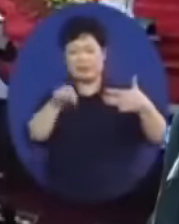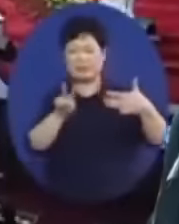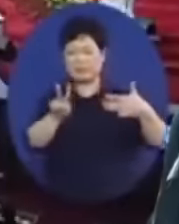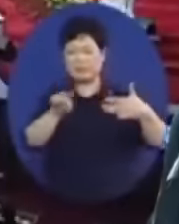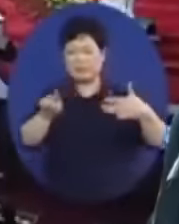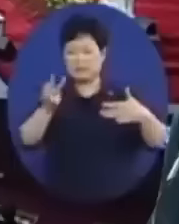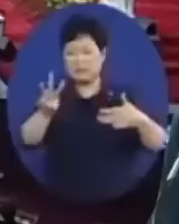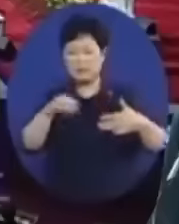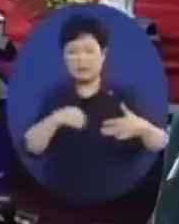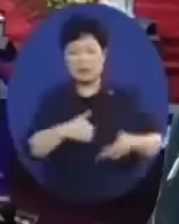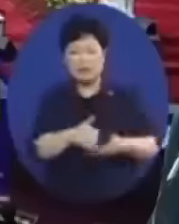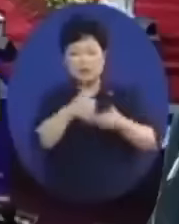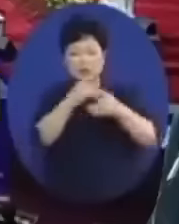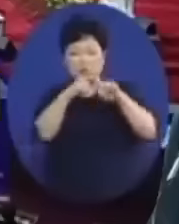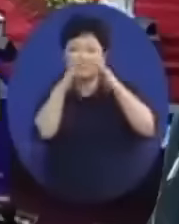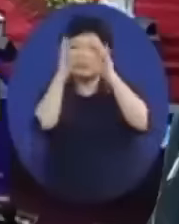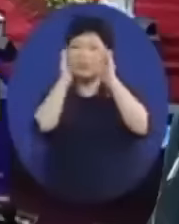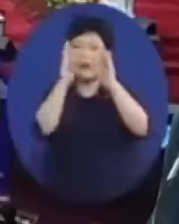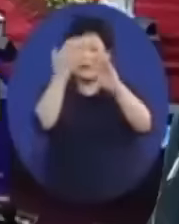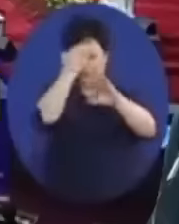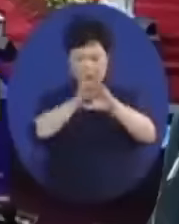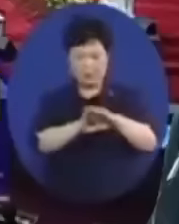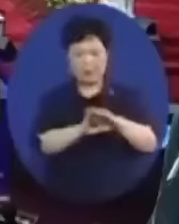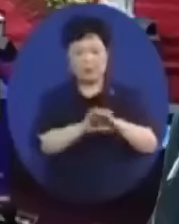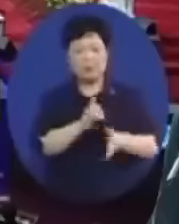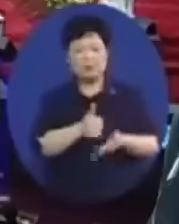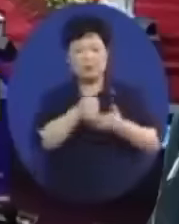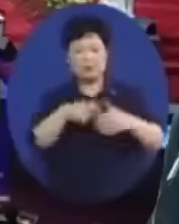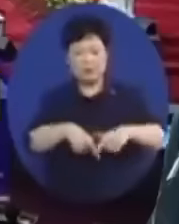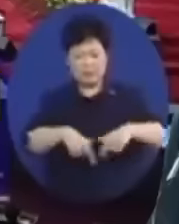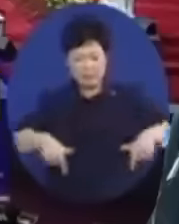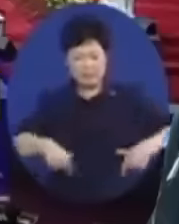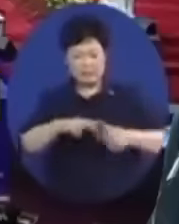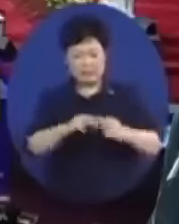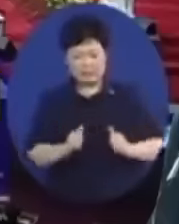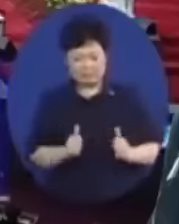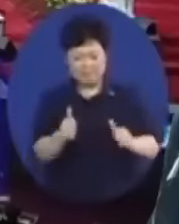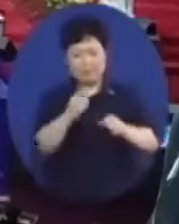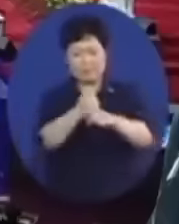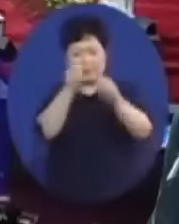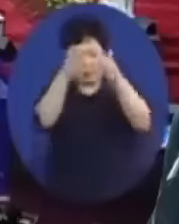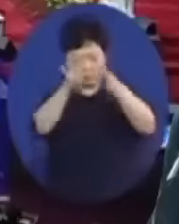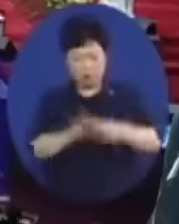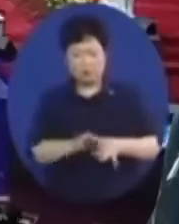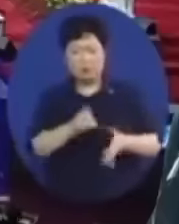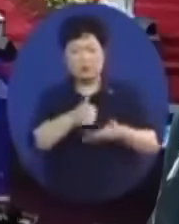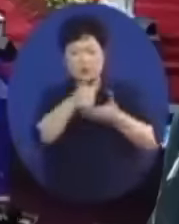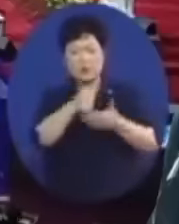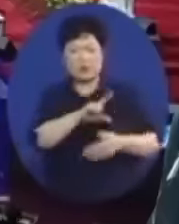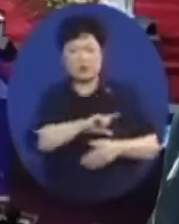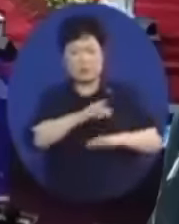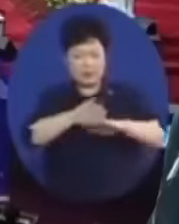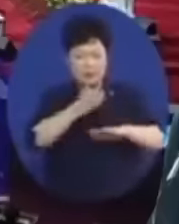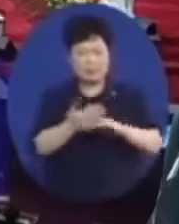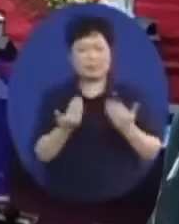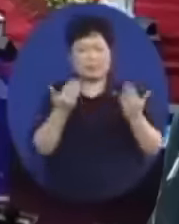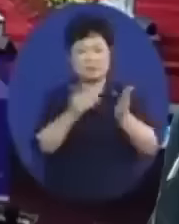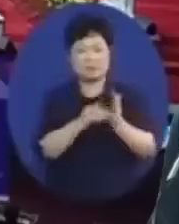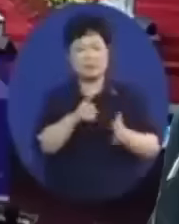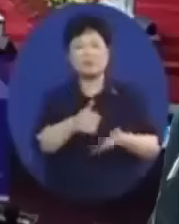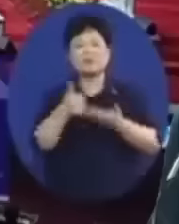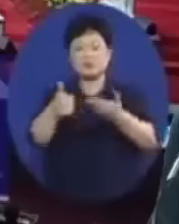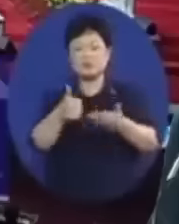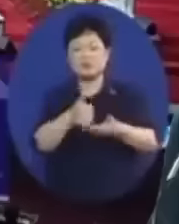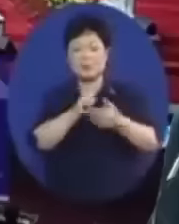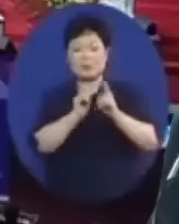3절에 내가 주의 성전을 향하여 예배하며 주의 인자하심과 성실하심으로 말미암아 주의 이름에 감사하오리니 이는